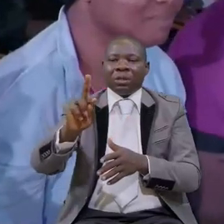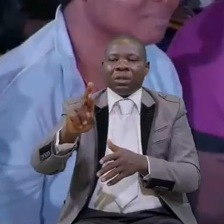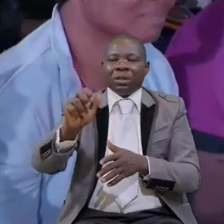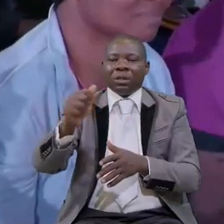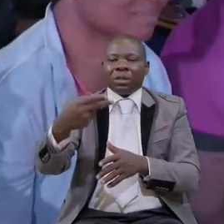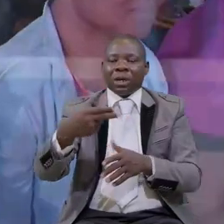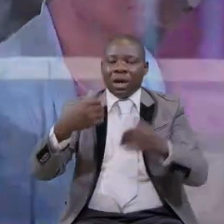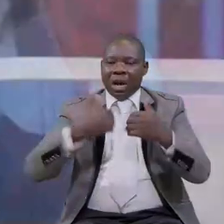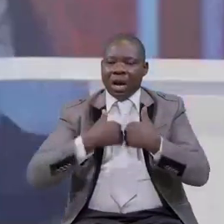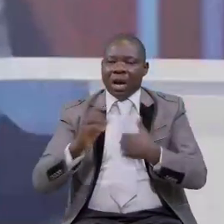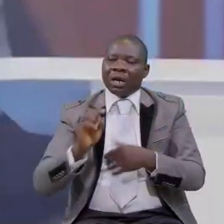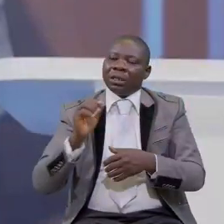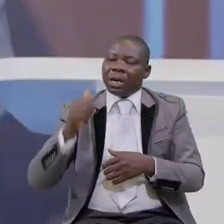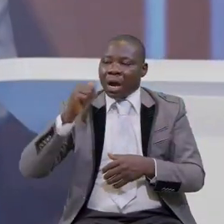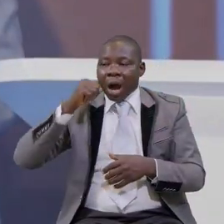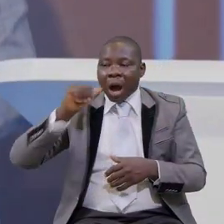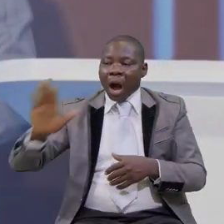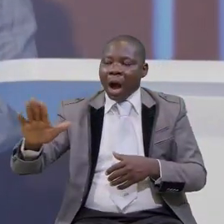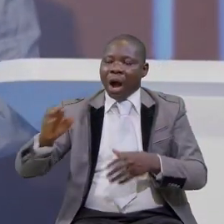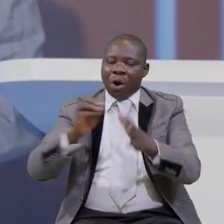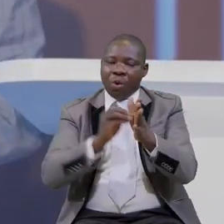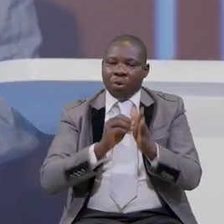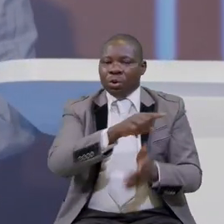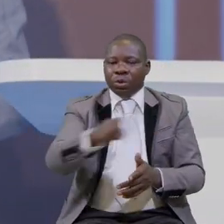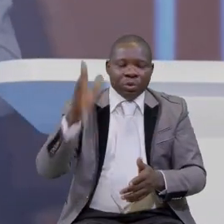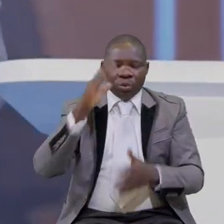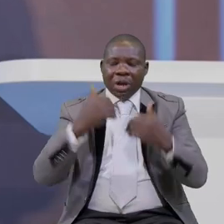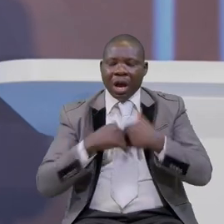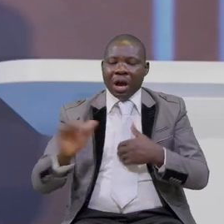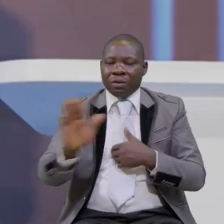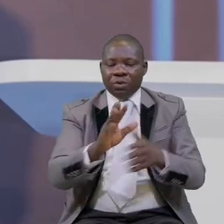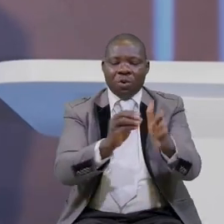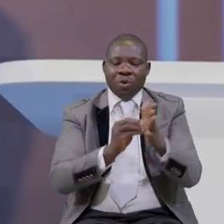Sarah avait eu pour elle, tu auras pour toi.